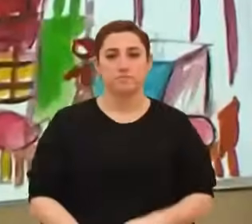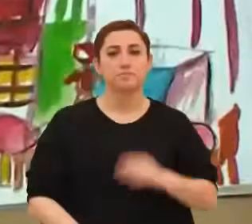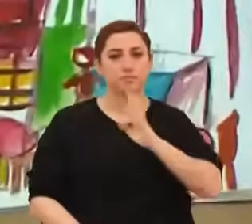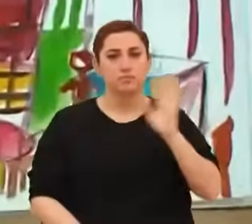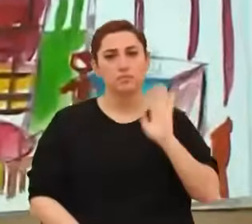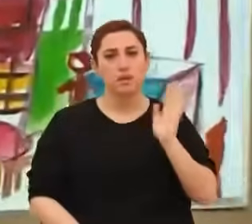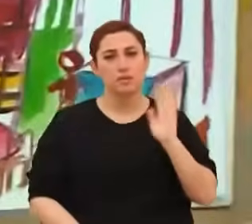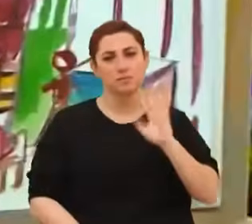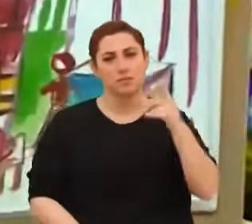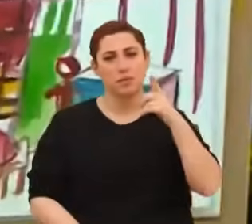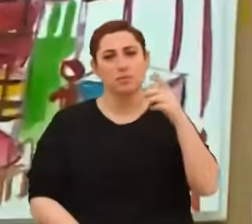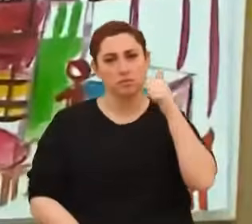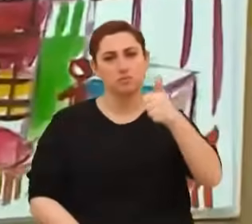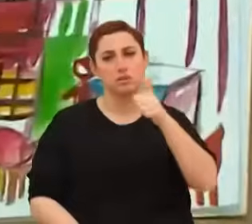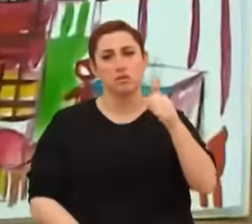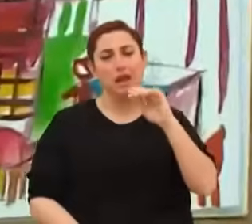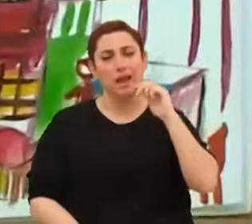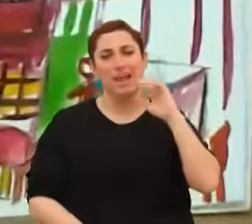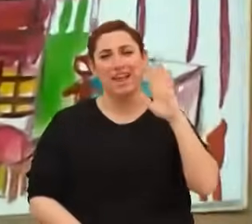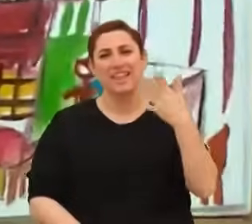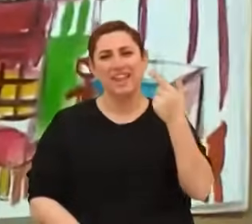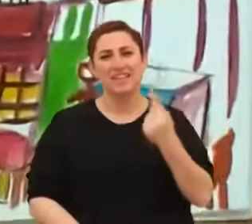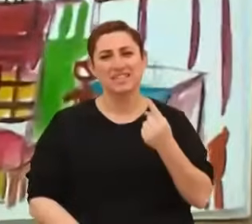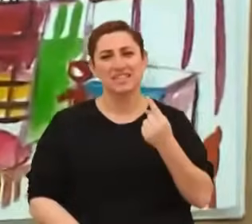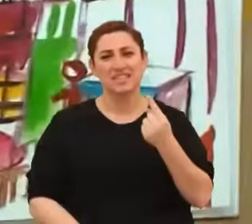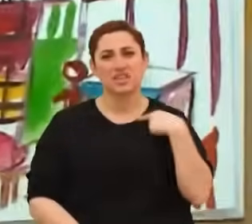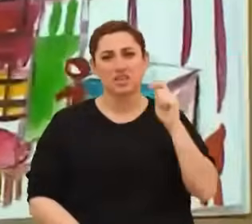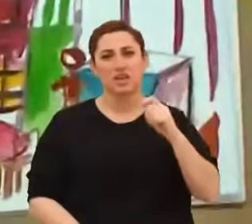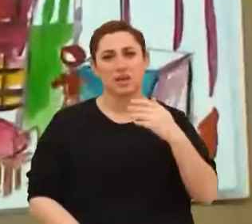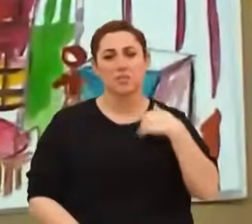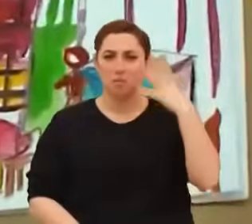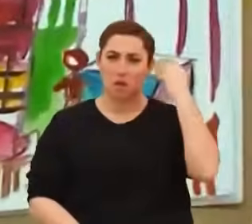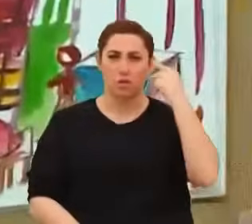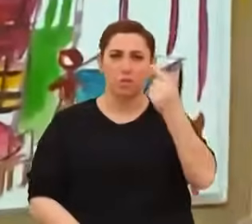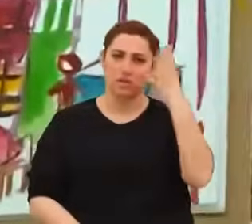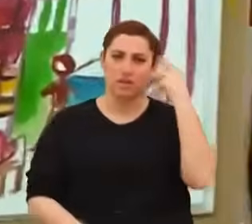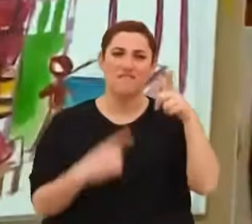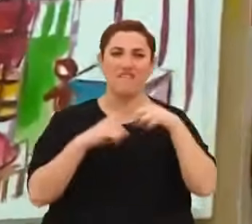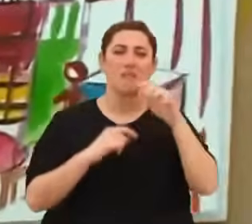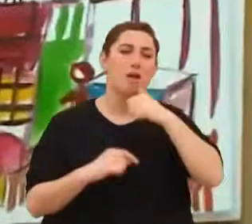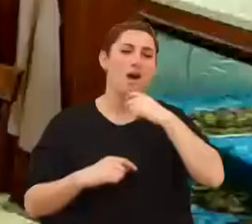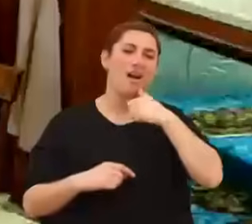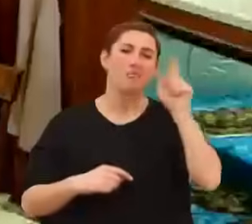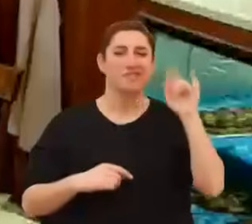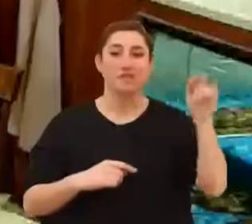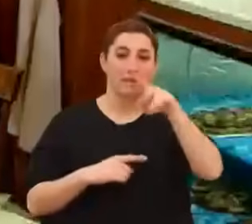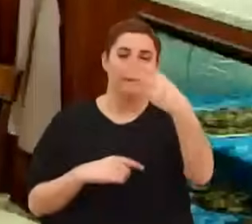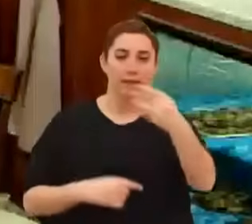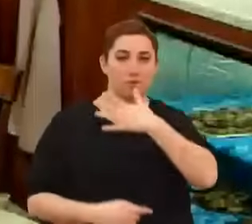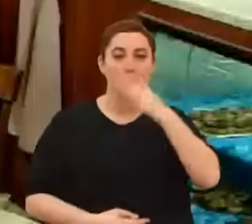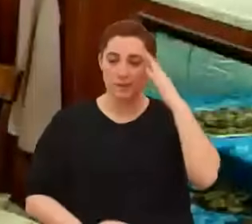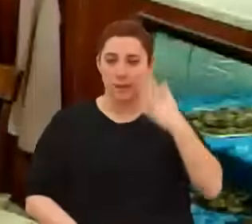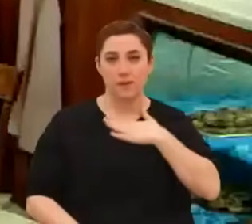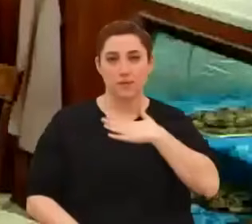Tamam ama tamam helal aferin. En azından şey yapıyorsun. Anlıyorsun acık anlıyorsun. Fehmi abiden daha iyi anlıyorsun. Değil mi? Sağ ol